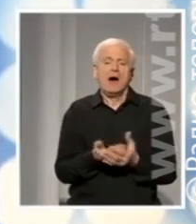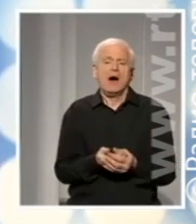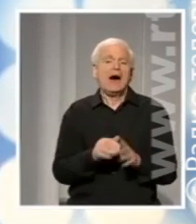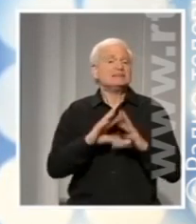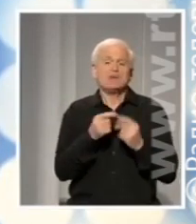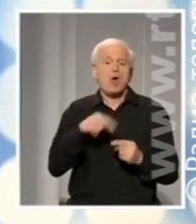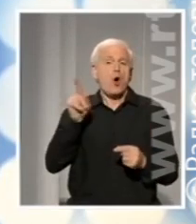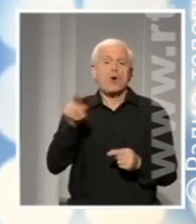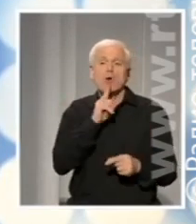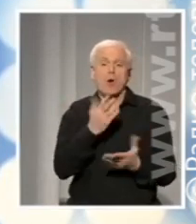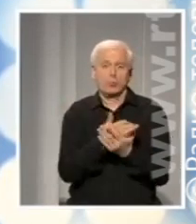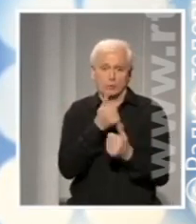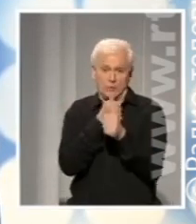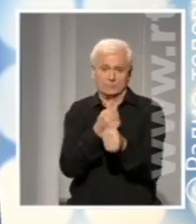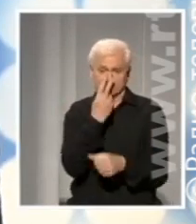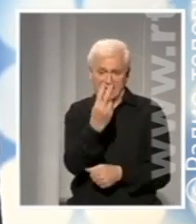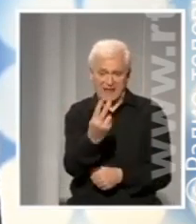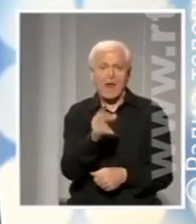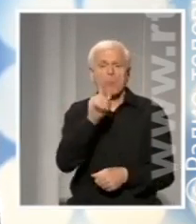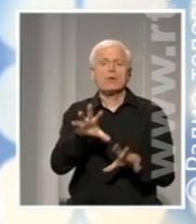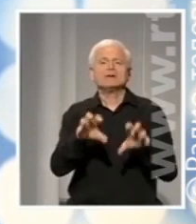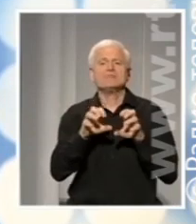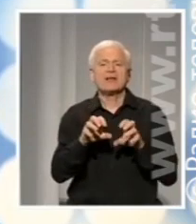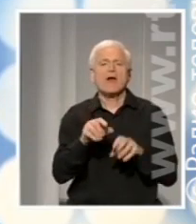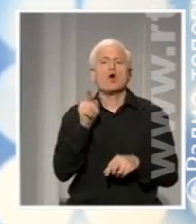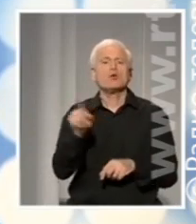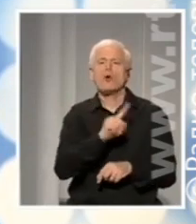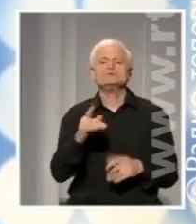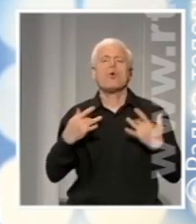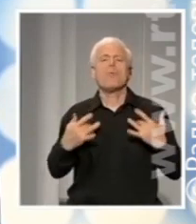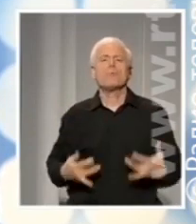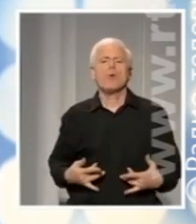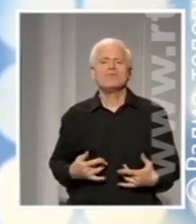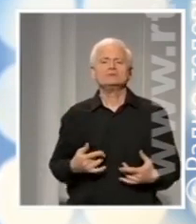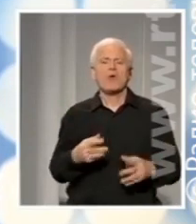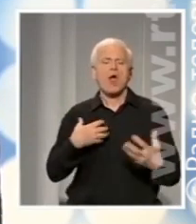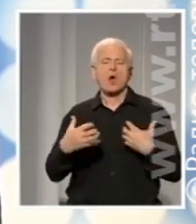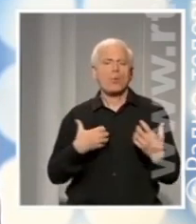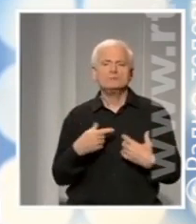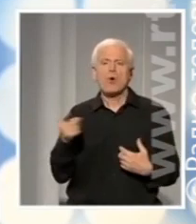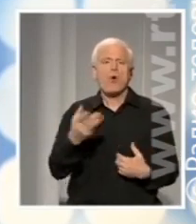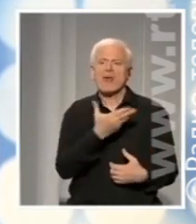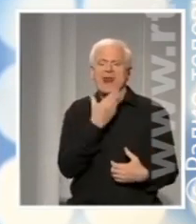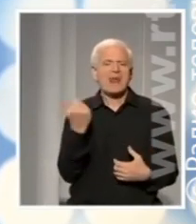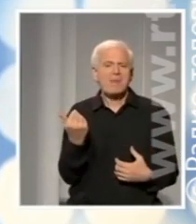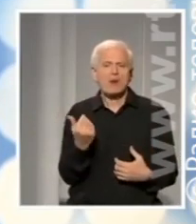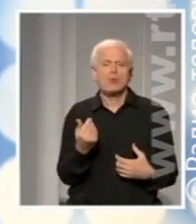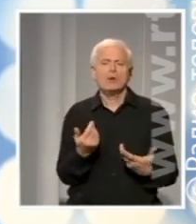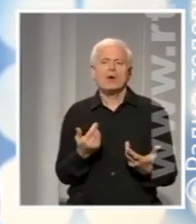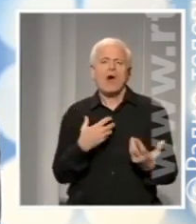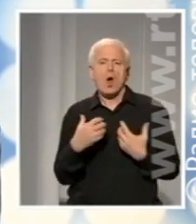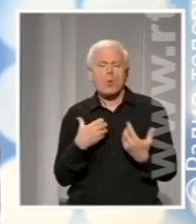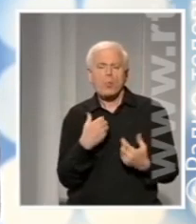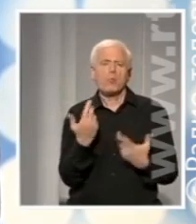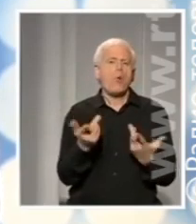Svi oni koji budu gledali ovo moraju da shvate da to nisu profesionalci, da to nisu teva lica, da oni nemaju scenariju, da su navikli